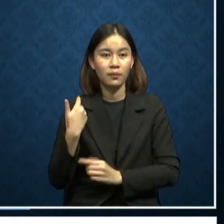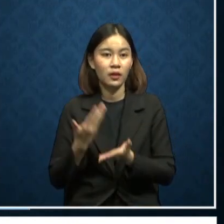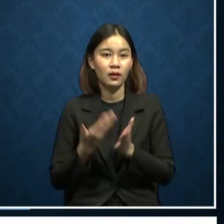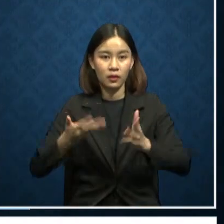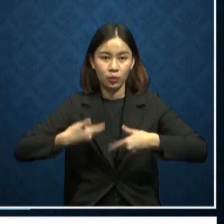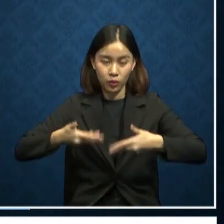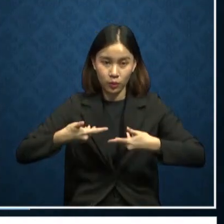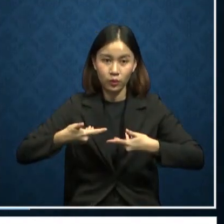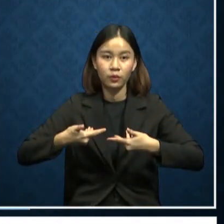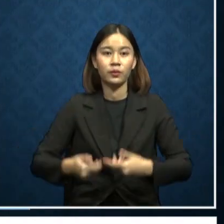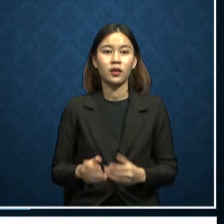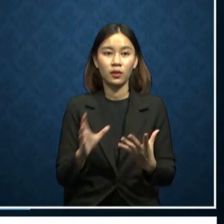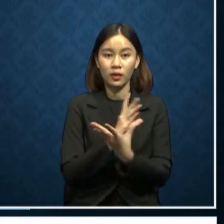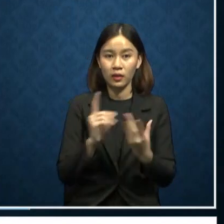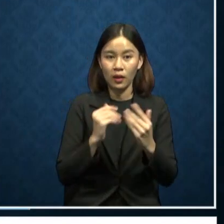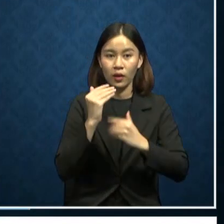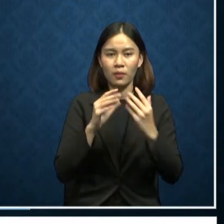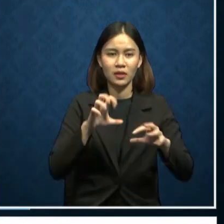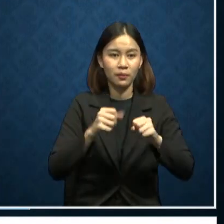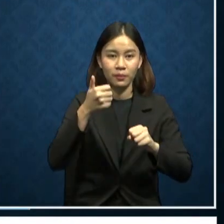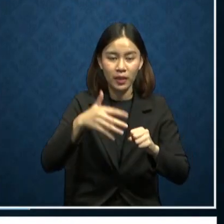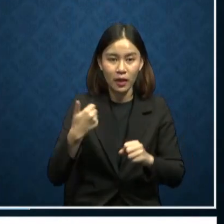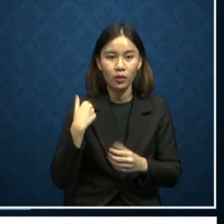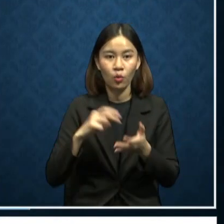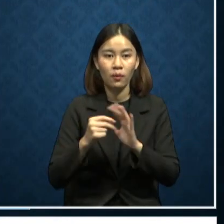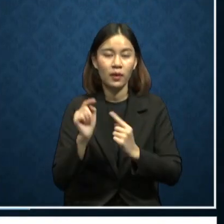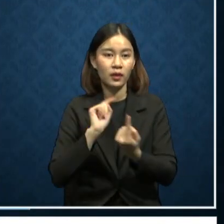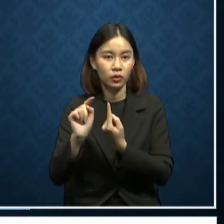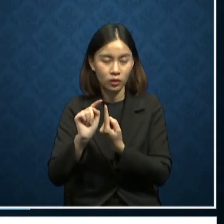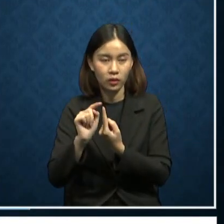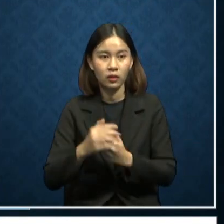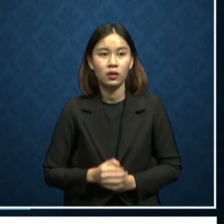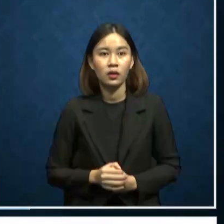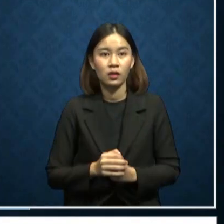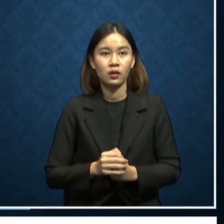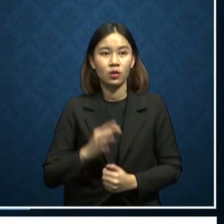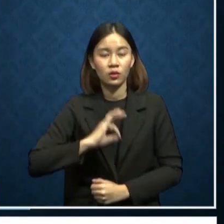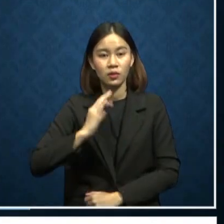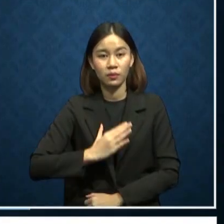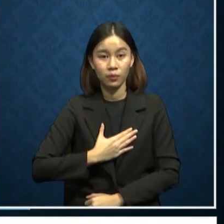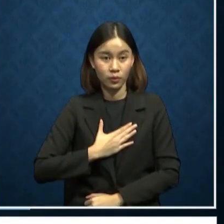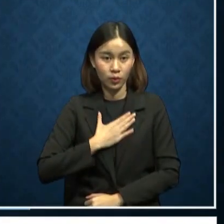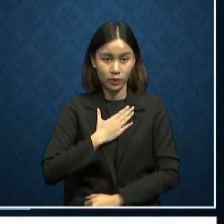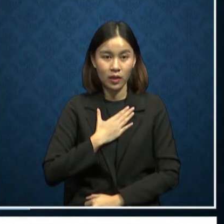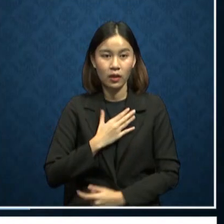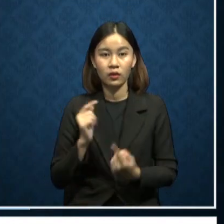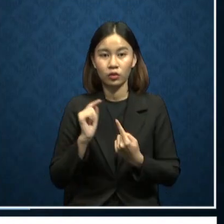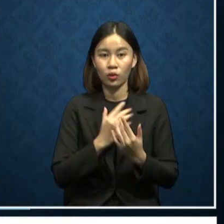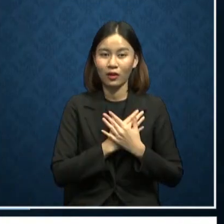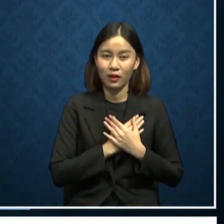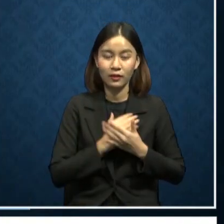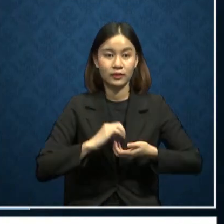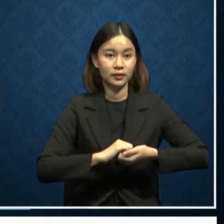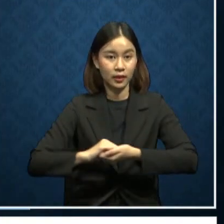ได้และก็ Soft Powerที่จับต้องไม่ได้ซึ่งเป็นเรื่องของการสร้างความภาคภูมิใจเรื่องของความรักความ